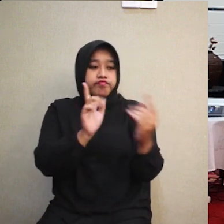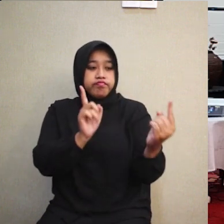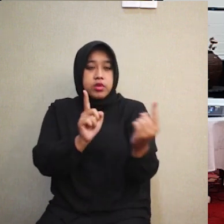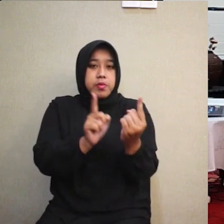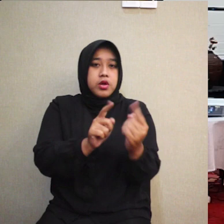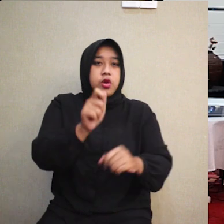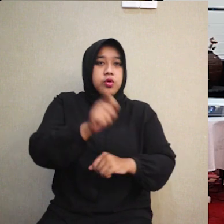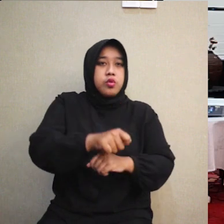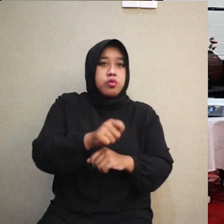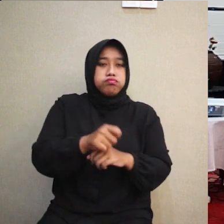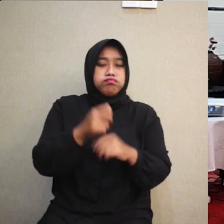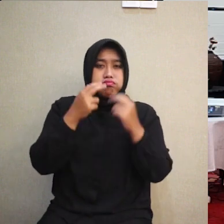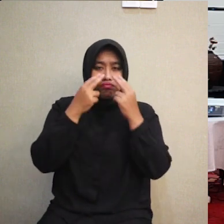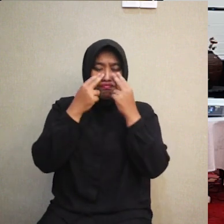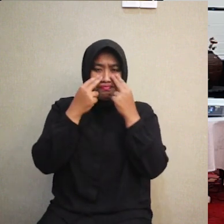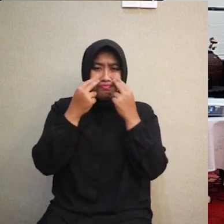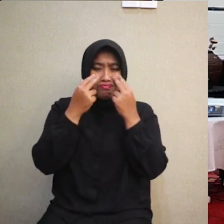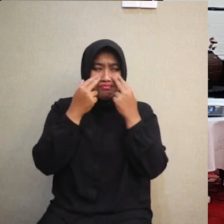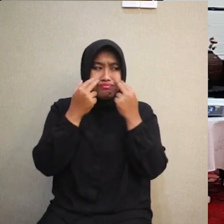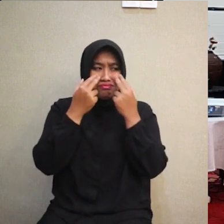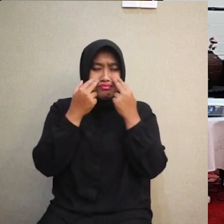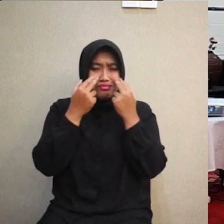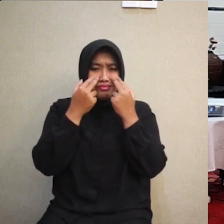agak sedikit mengandung bahwa ya